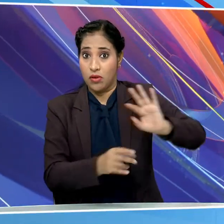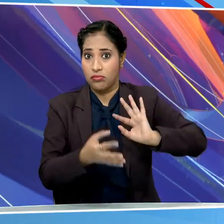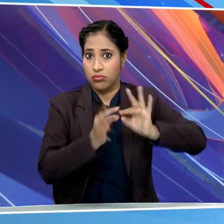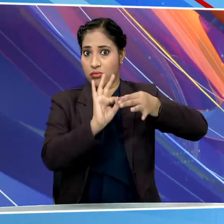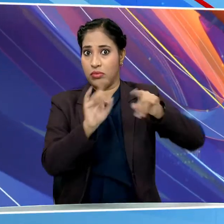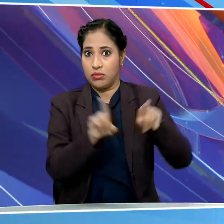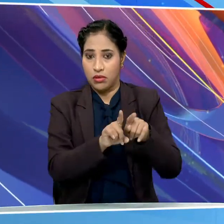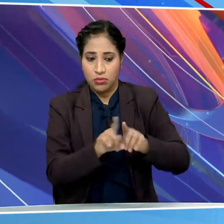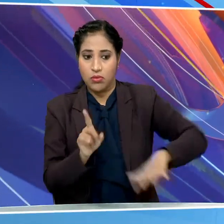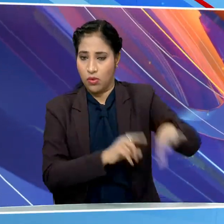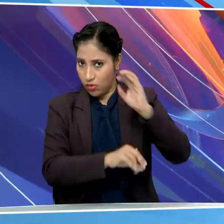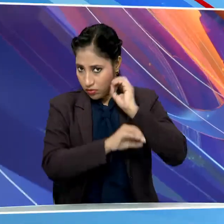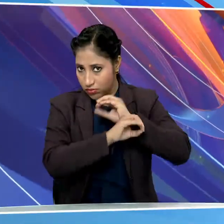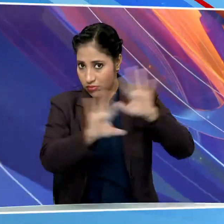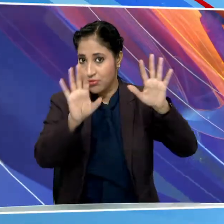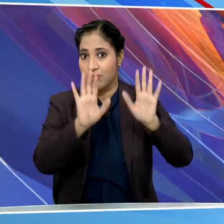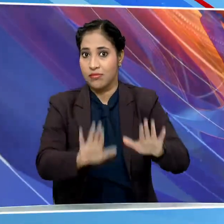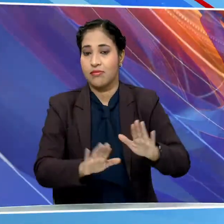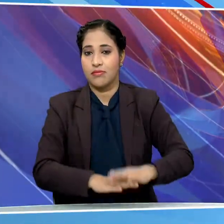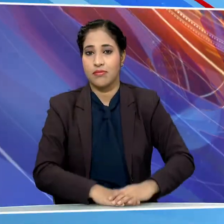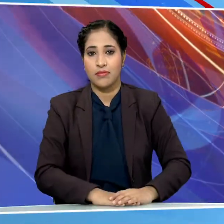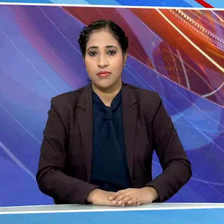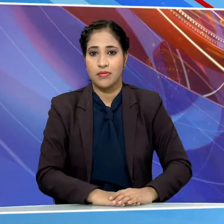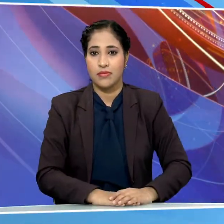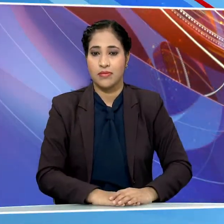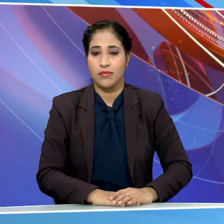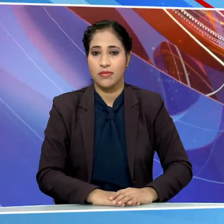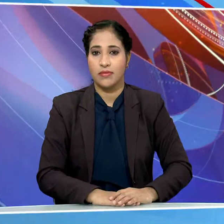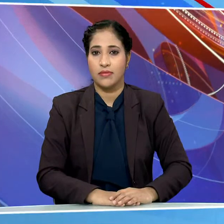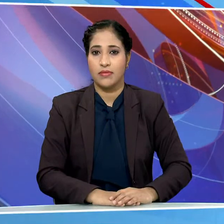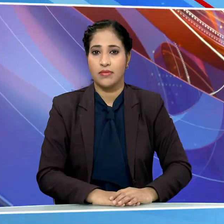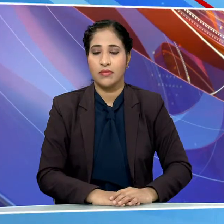का भी संदेश देता है।